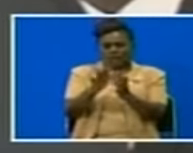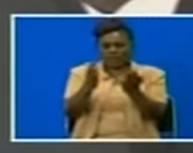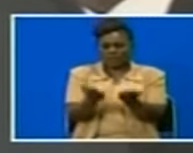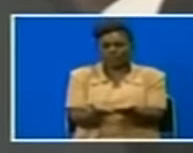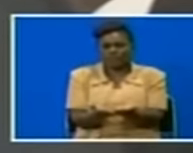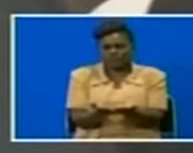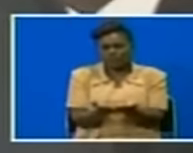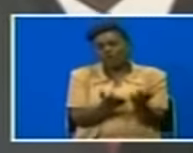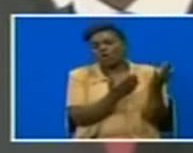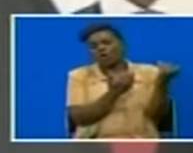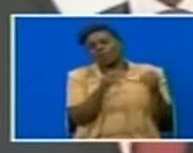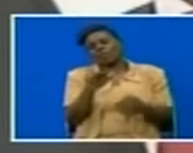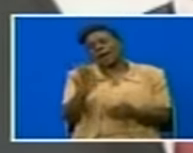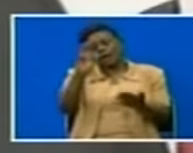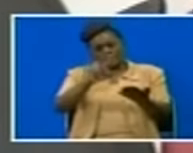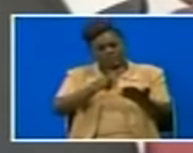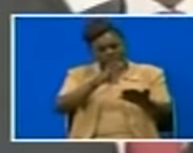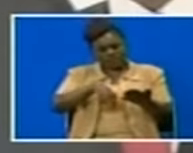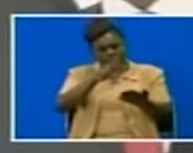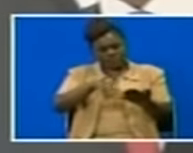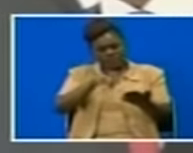Bible, I hope you will read it every day.